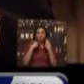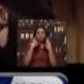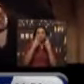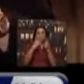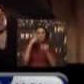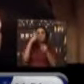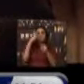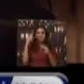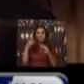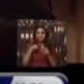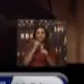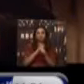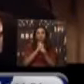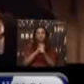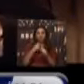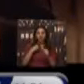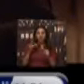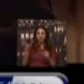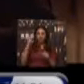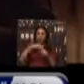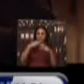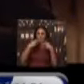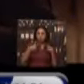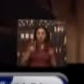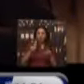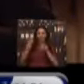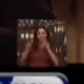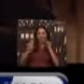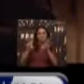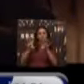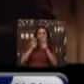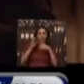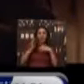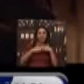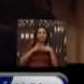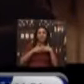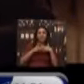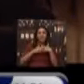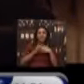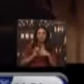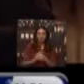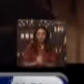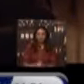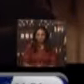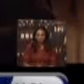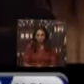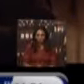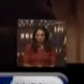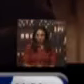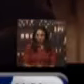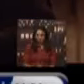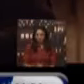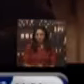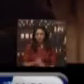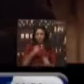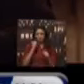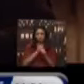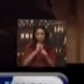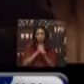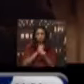فكنت محترماها جدا ومقدراها جدا، وعايزه اديها حقها على الشاشه